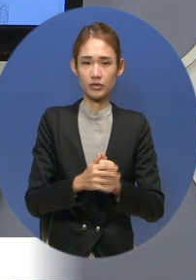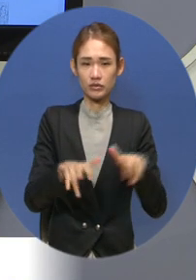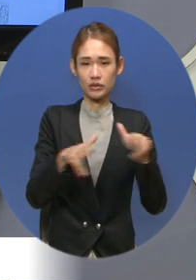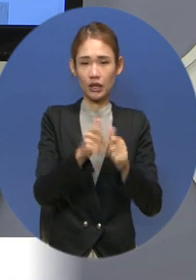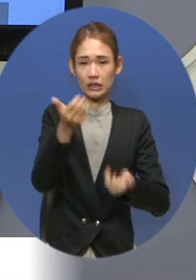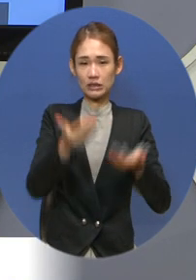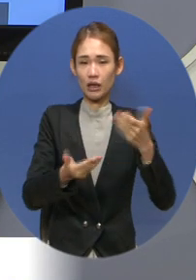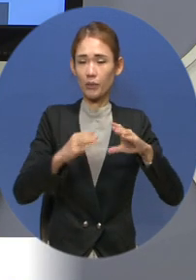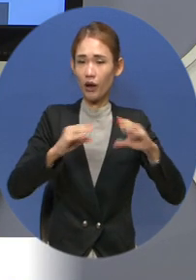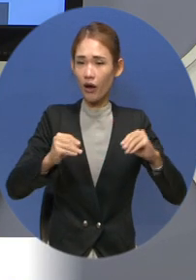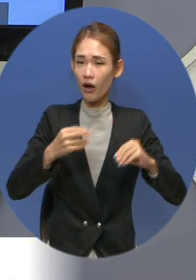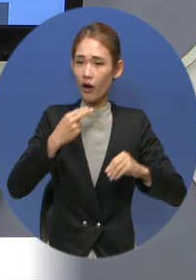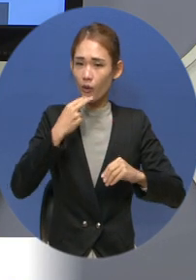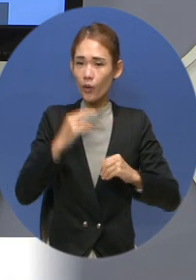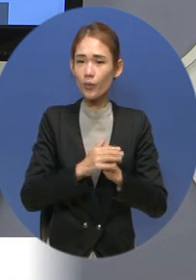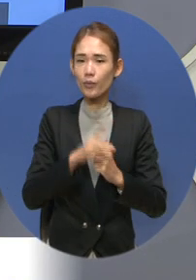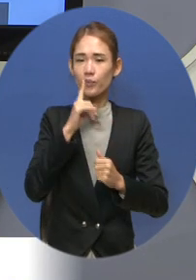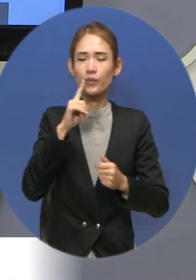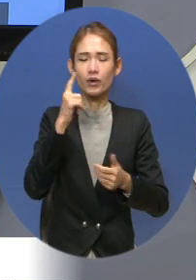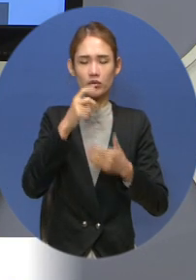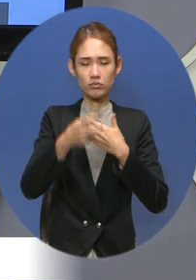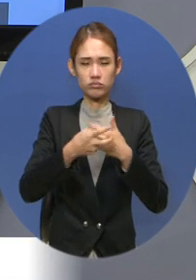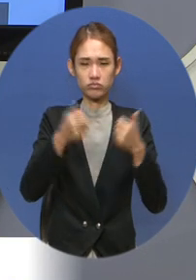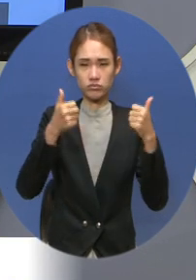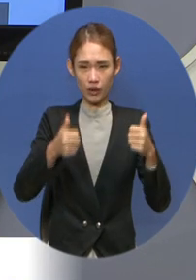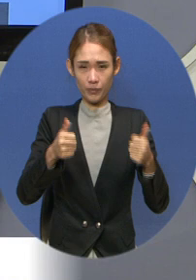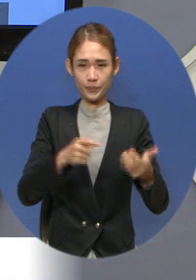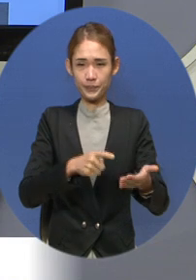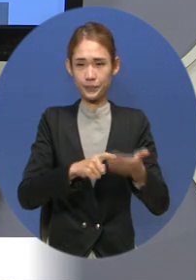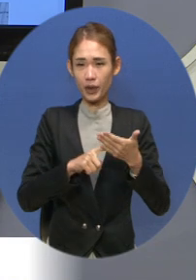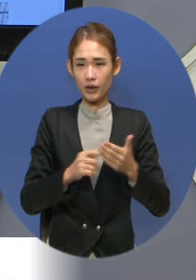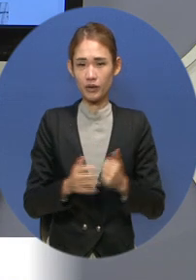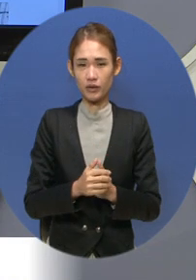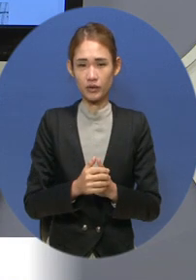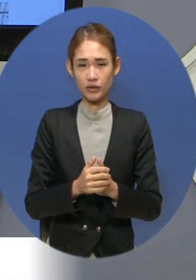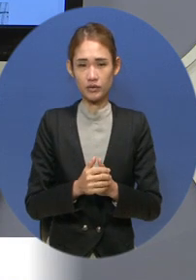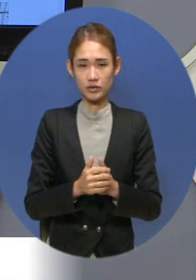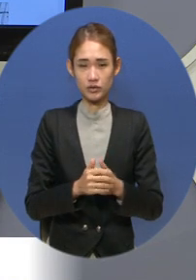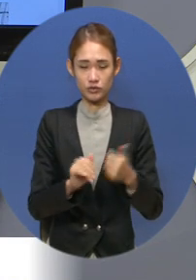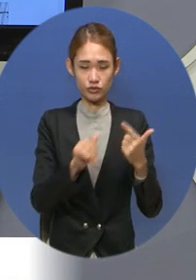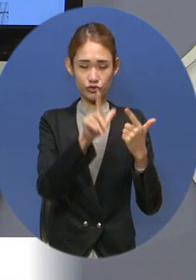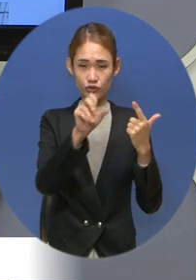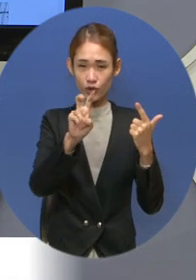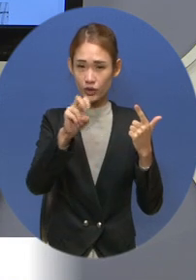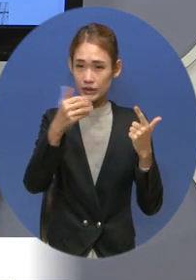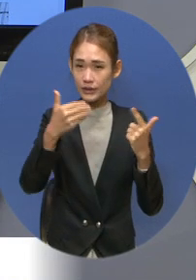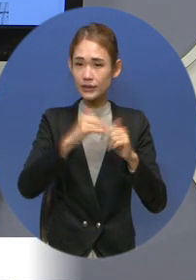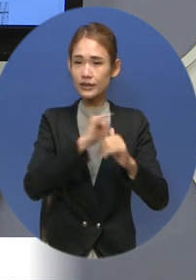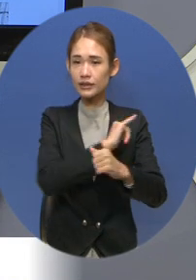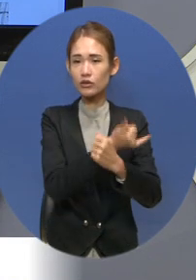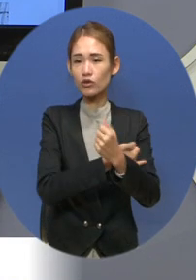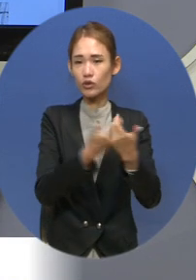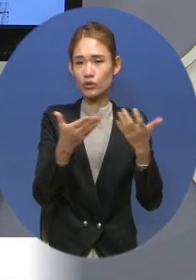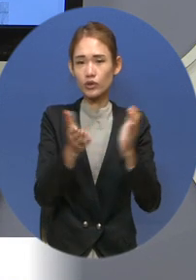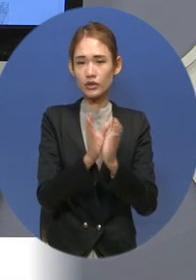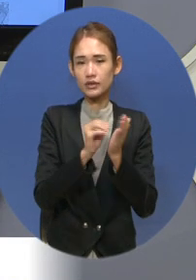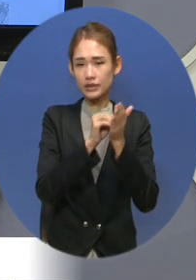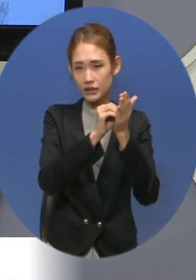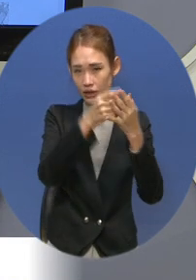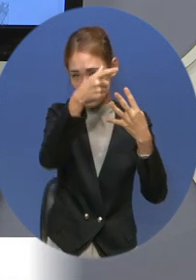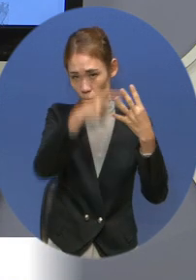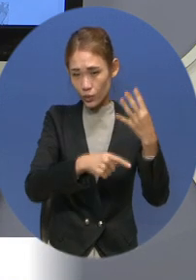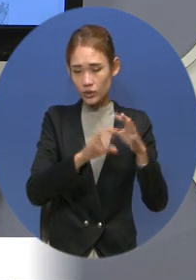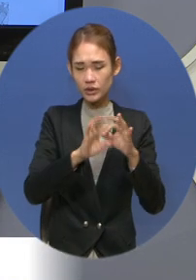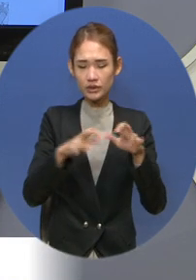차별 행위에 해당하지 않는다고 판단한 것입니다 지난 6월 29일 인권이 는 기가 교지를 통해